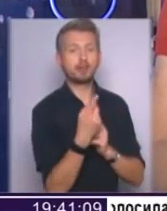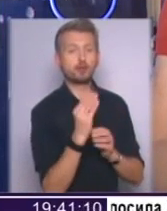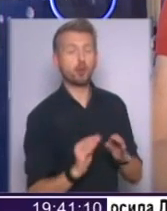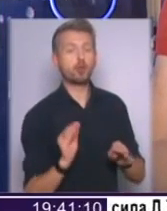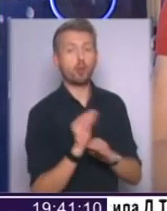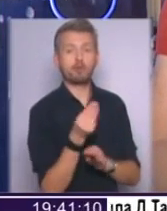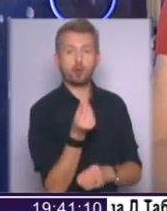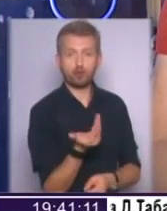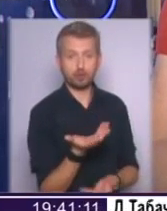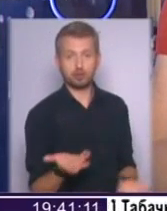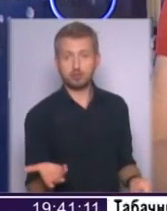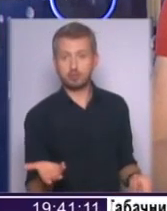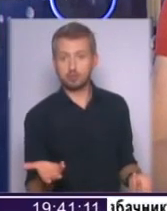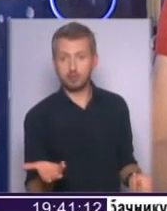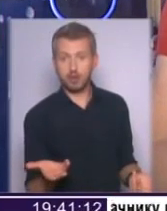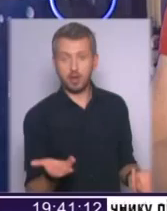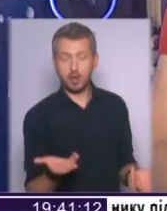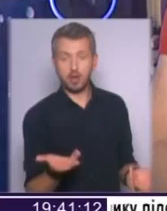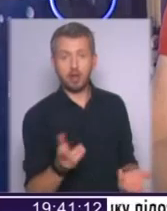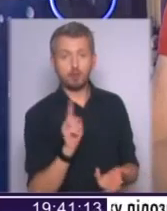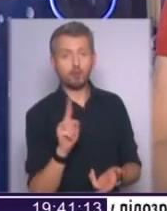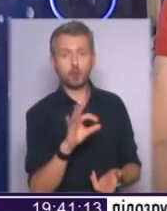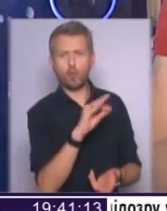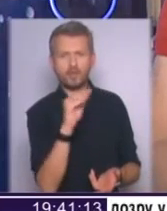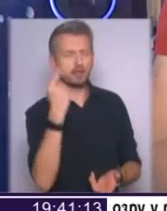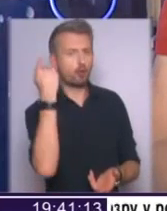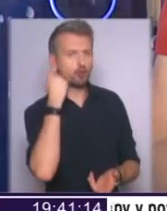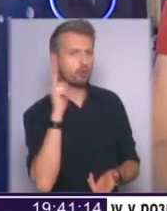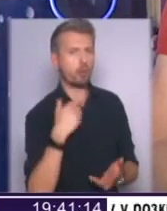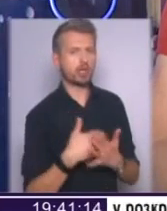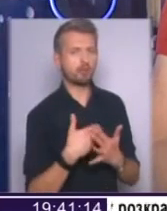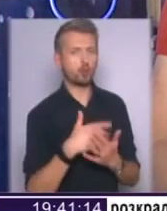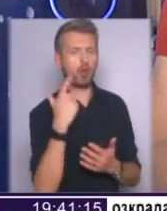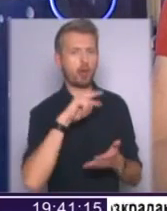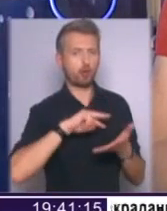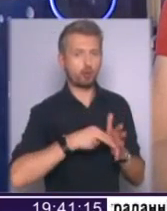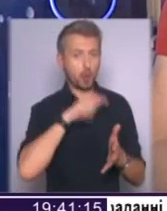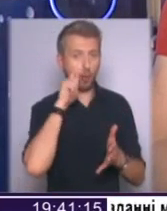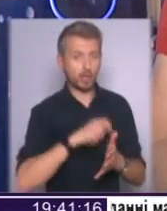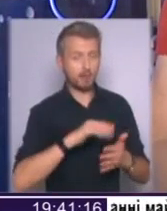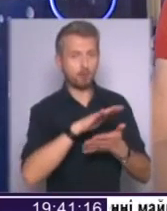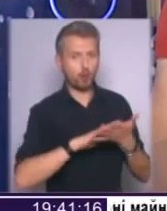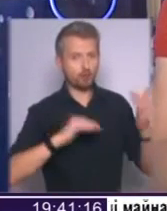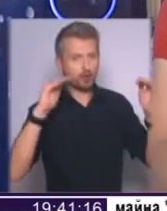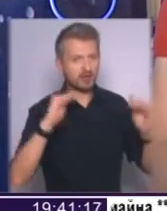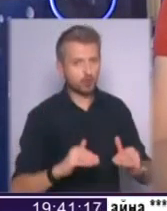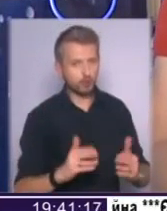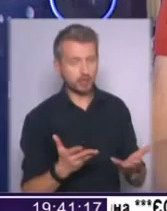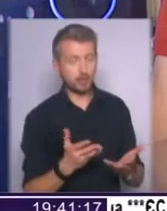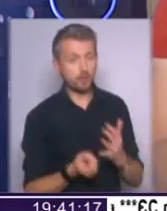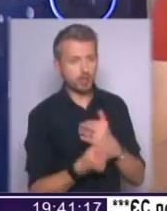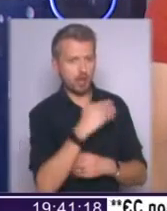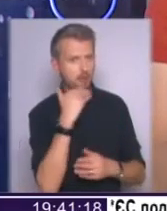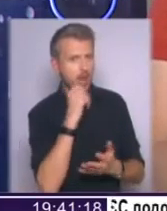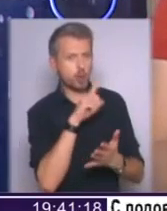власне кажучи, беруться. При тому, що офіційно ми чуємо про те, що нібито економіка України продовжує знижуватись. Тобто, і виникає багато